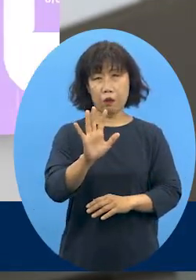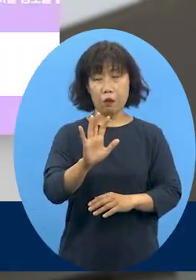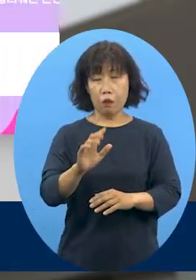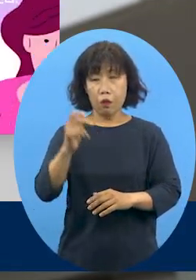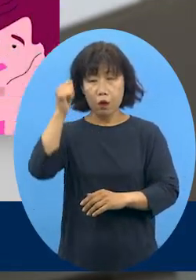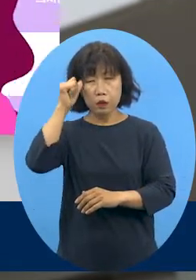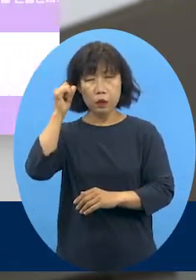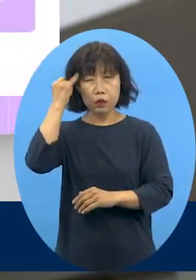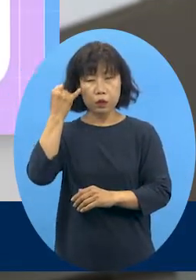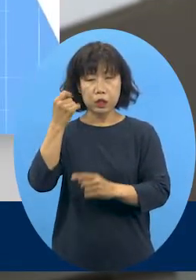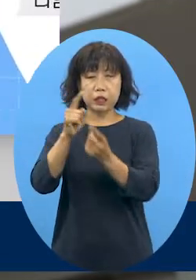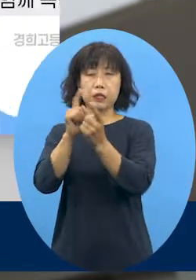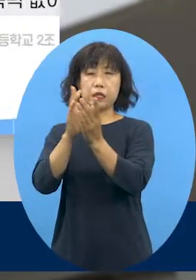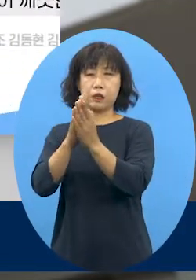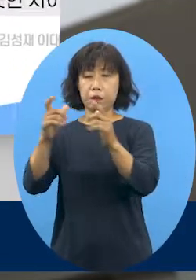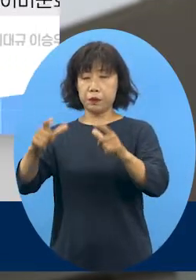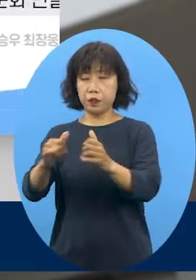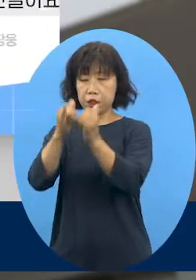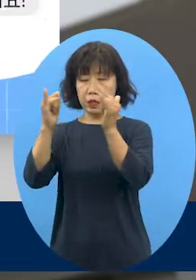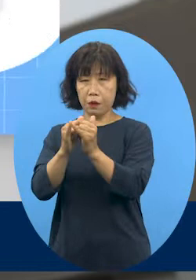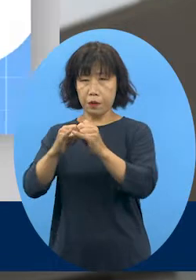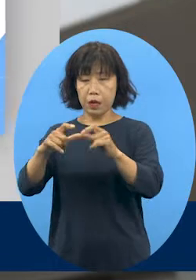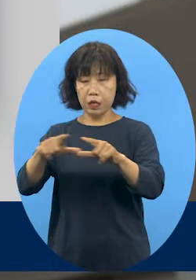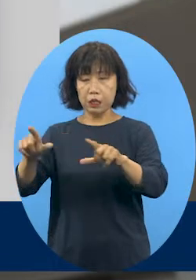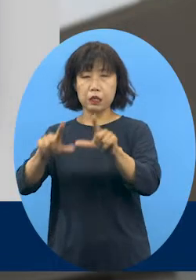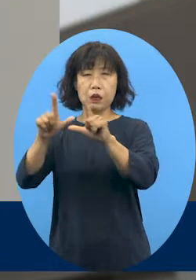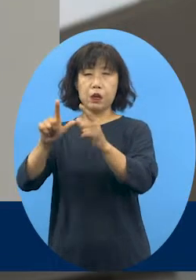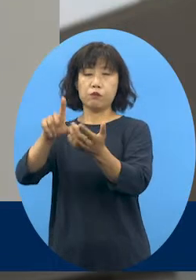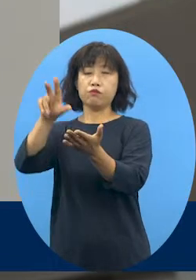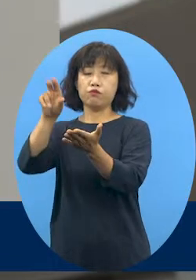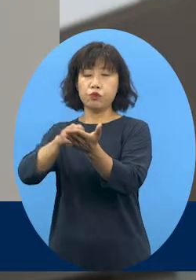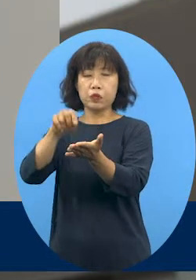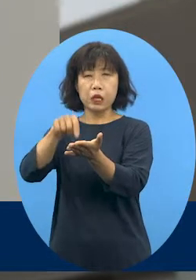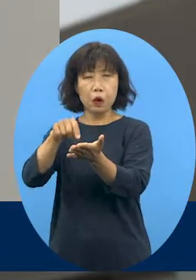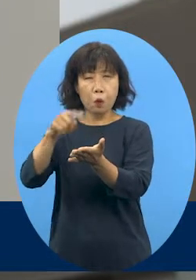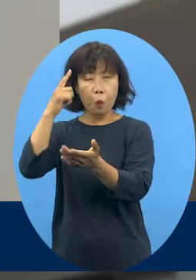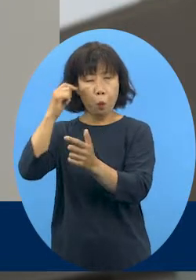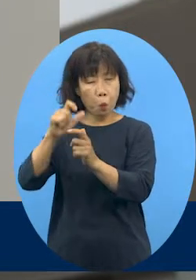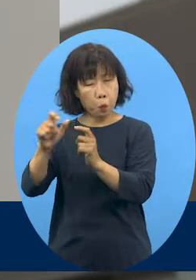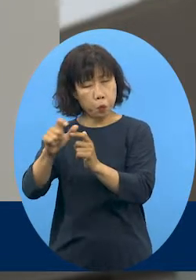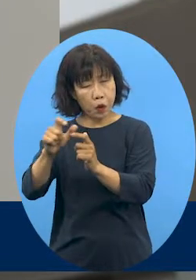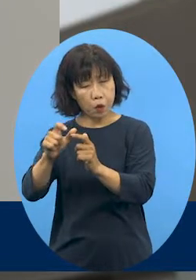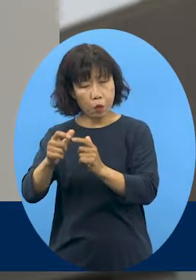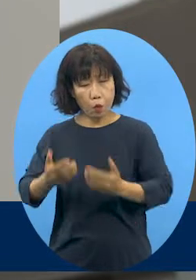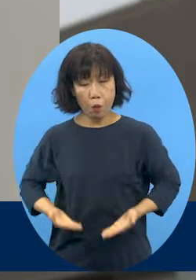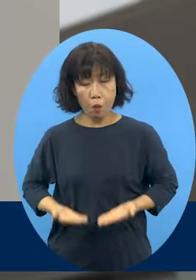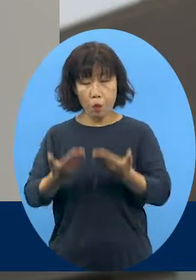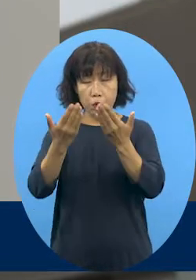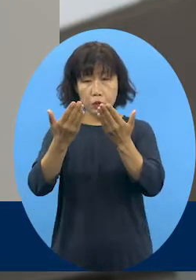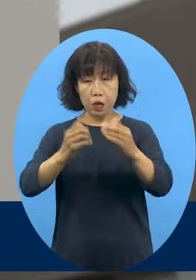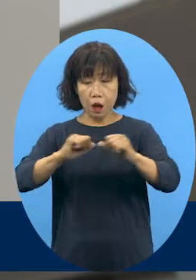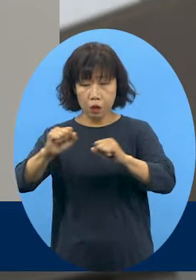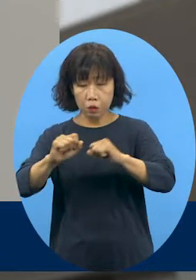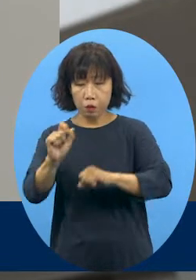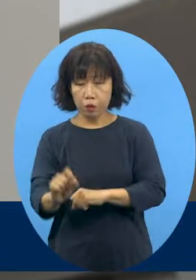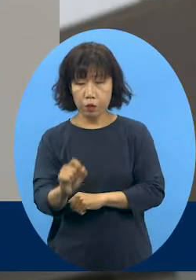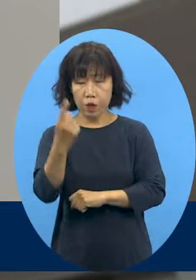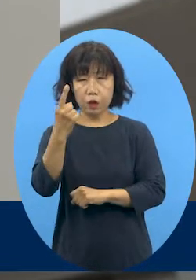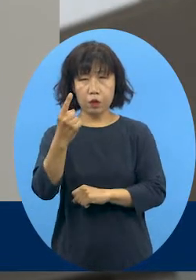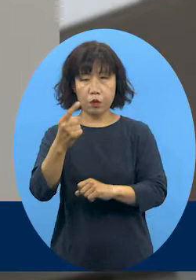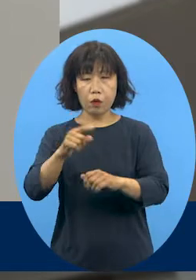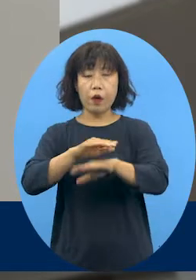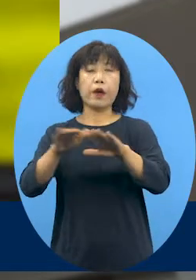그치지 않고 청소년들이 직접 지역 사회와 일상 속에서 의 문제를 고민해 보고 봉사 학습을 통해 문제를